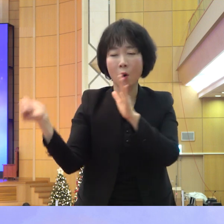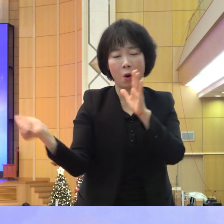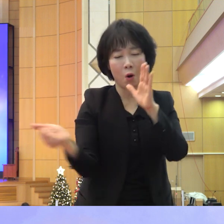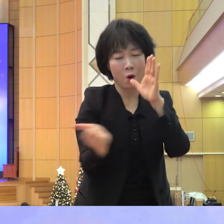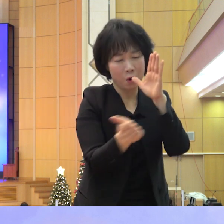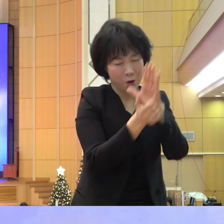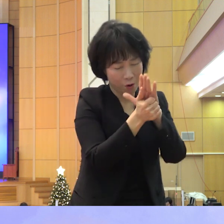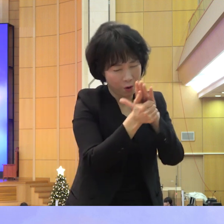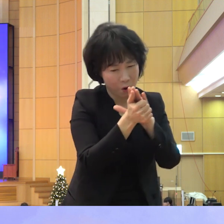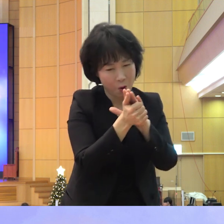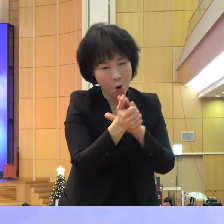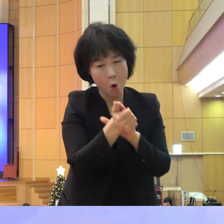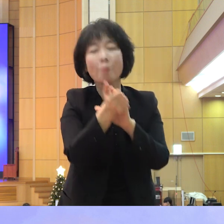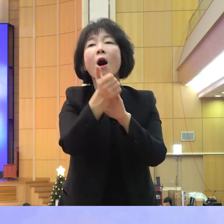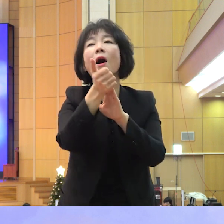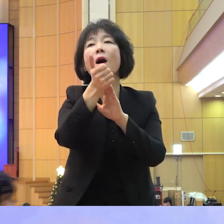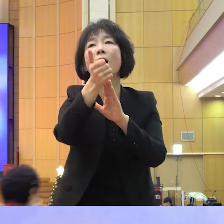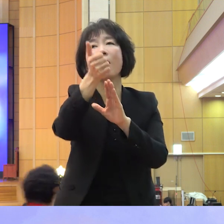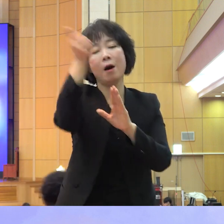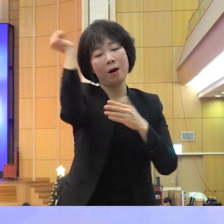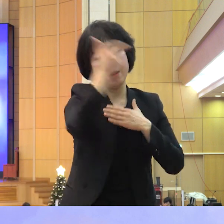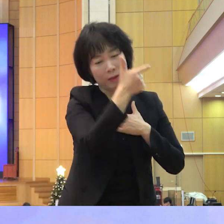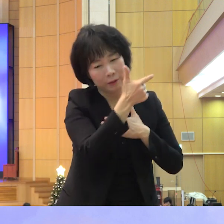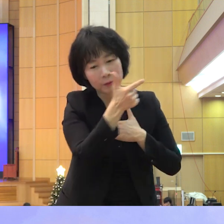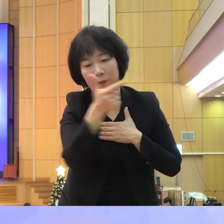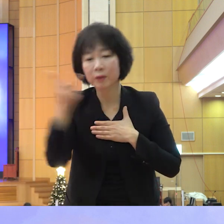예수 소망